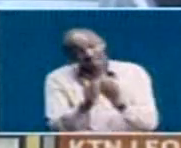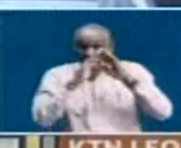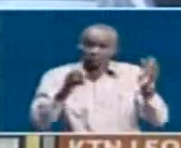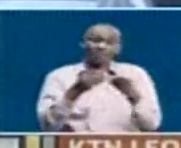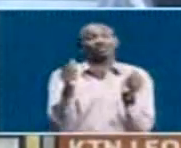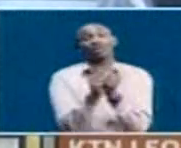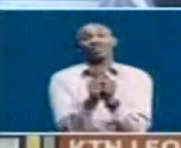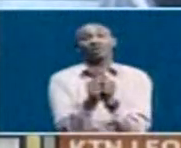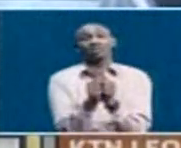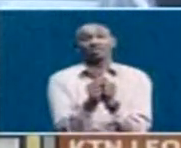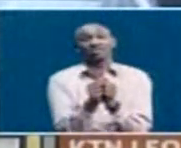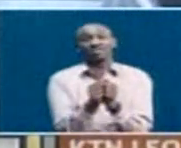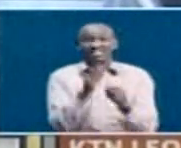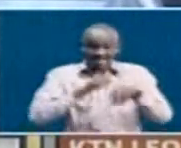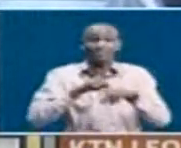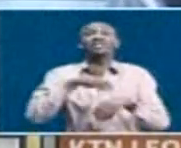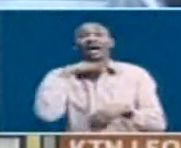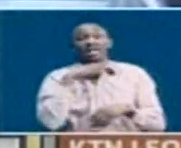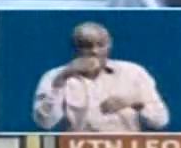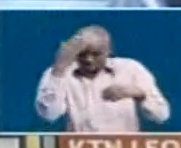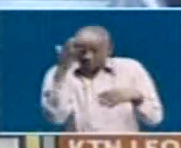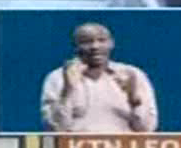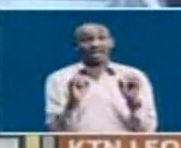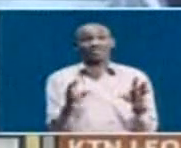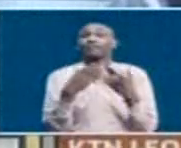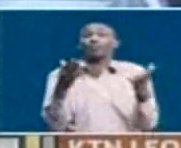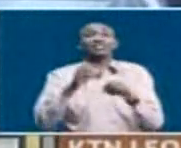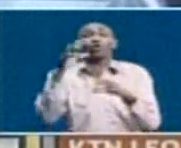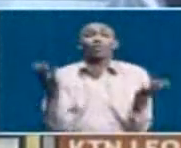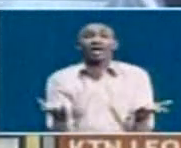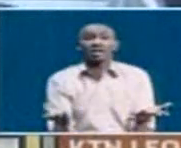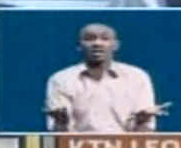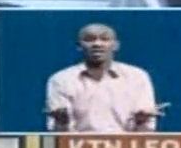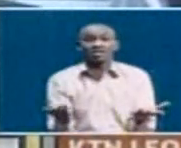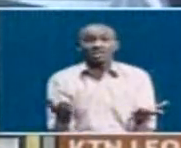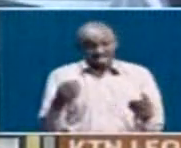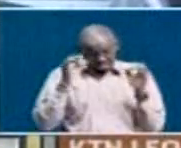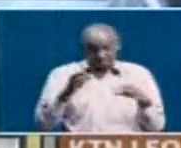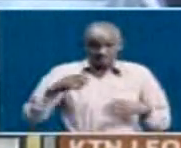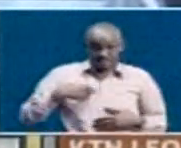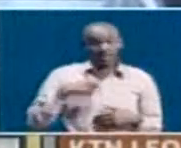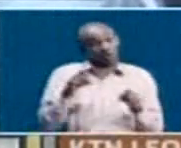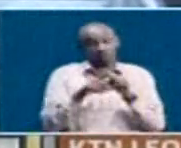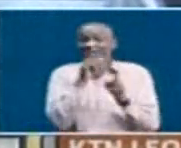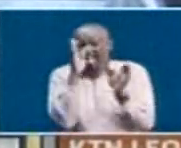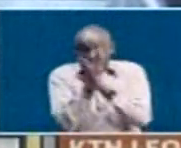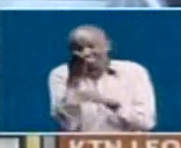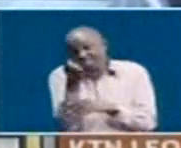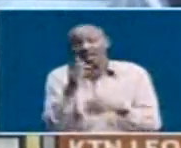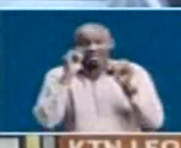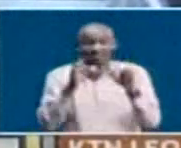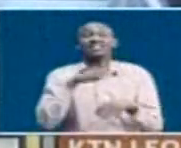pamoja, sababu akafa mimi bila mimi kujua hiyo mali yote itaenda wapi. Na mimi mwenyewe nikimkwepia nikitia siri